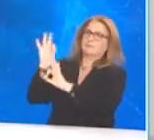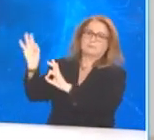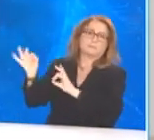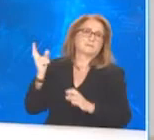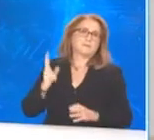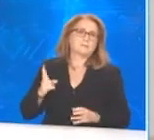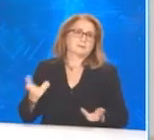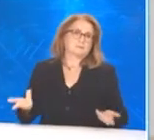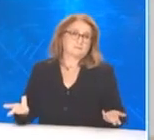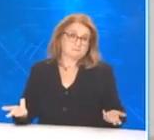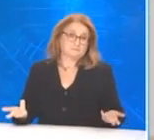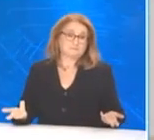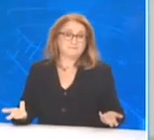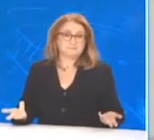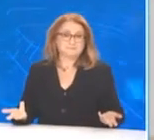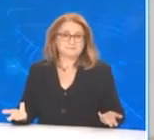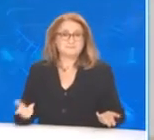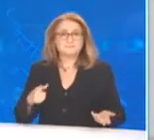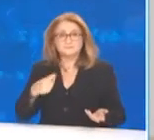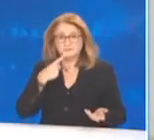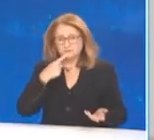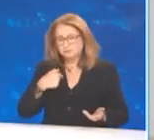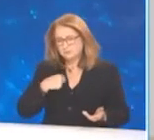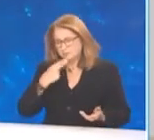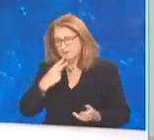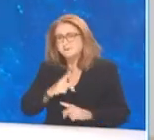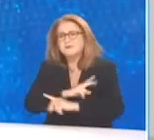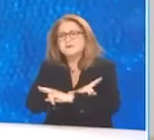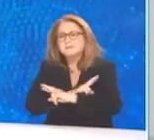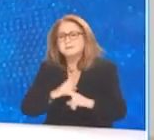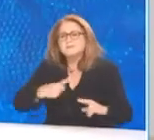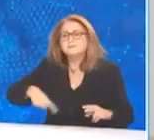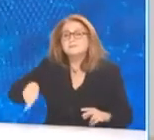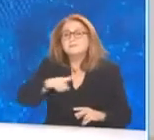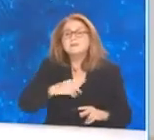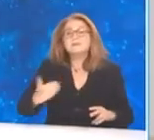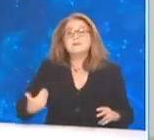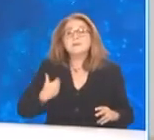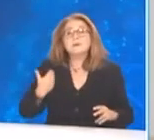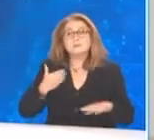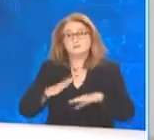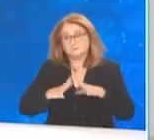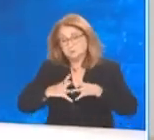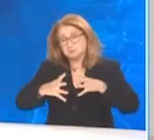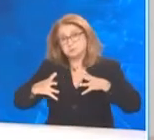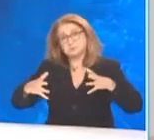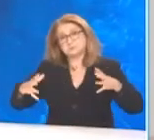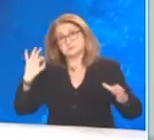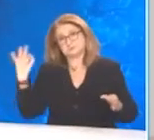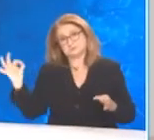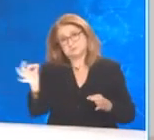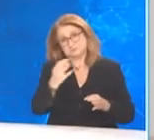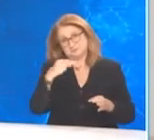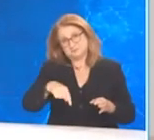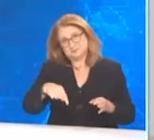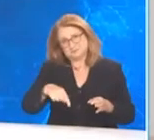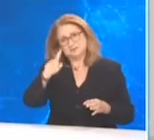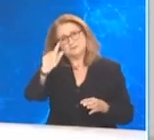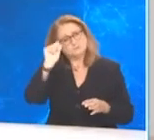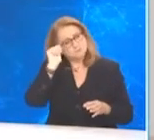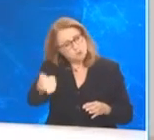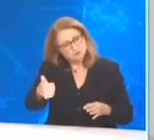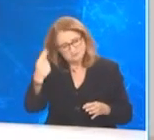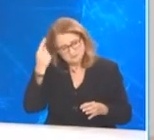είναι ξεκάθαρο σε ποια ηλικιακά γκρουπ υπάρχει η αυξητική τάση. Άρα είναι ξεκάθαρο τι συμπεράσματα πρέπει να